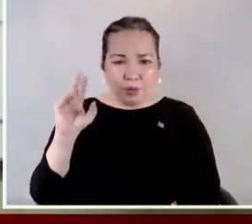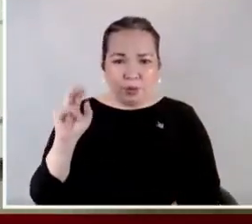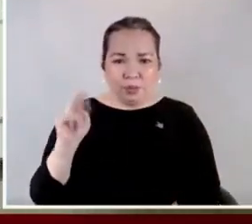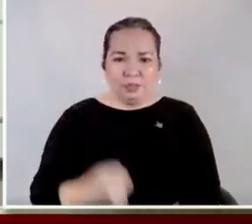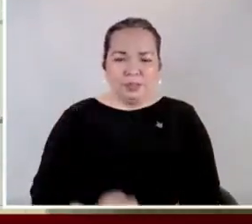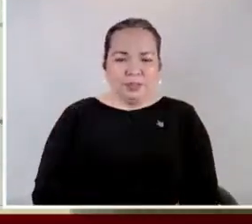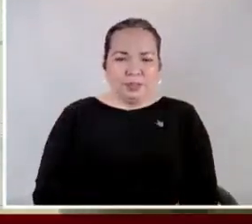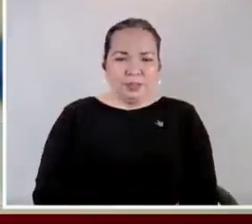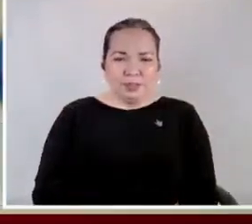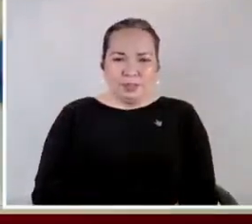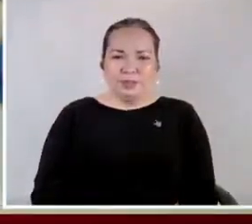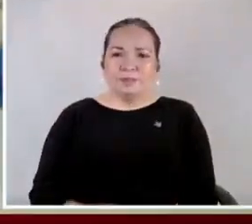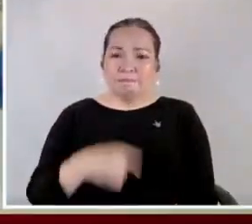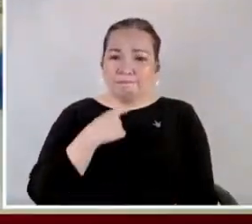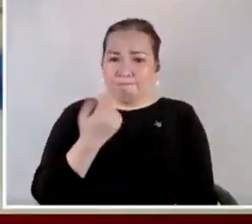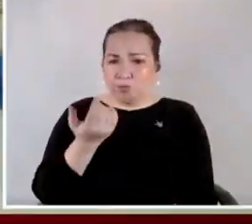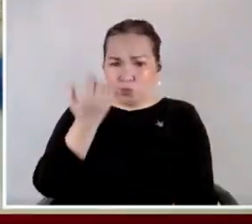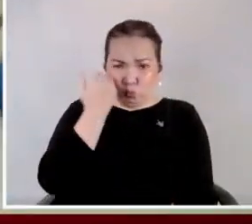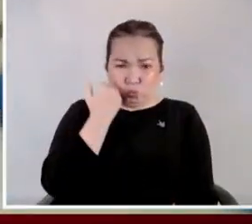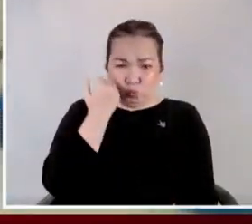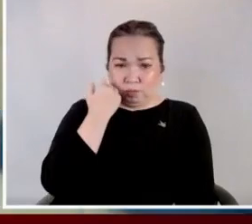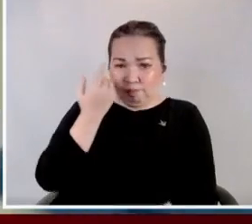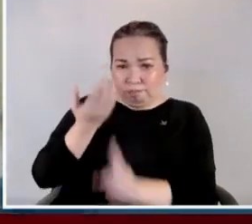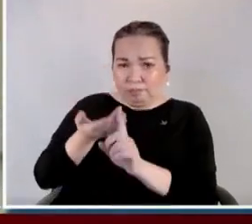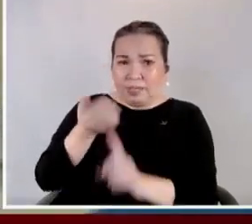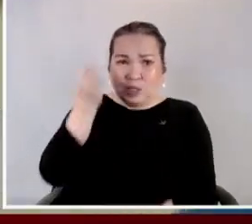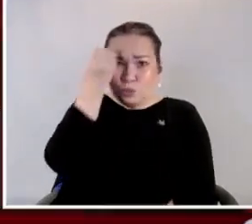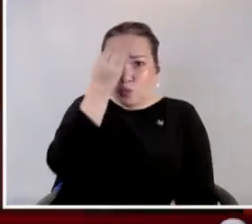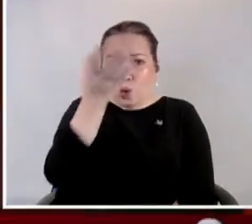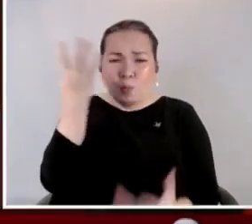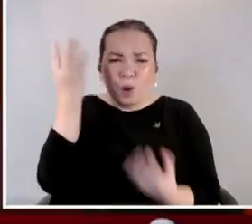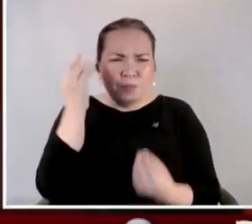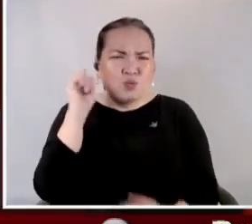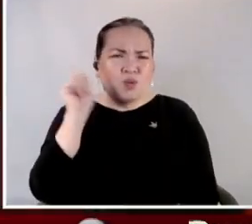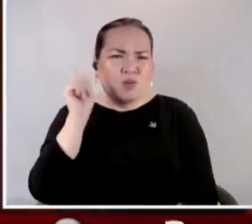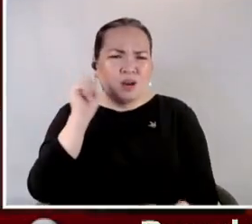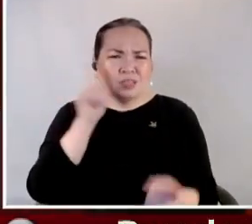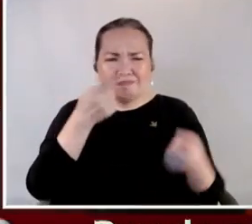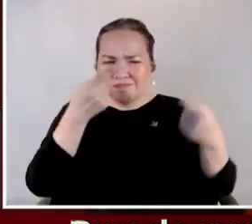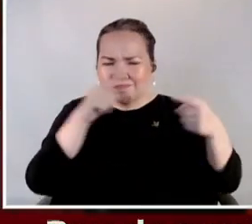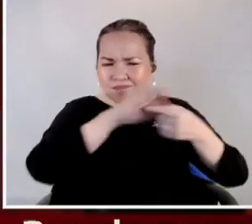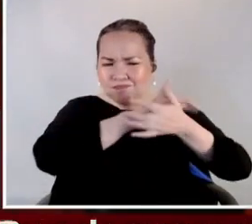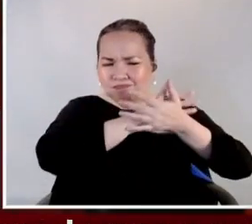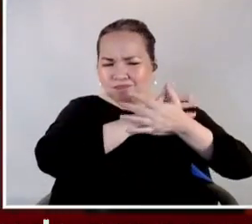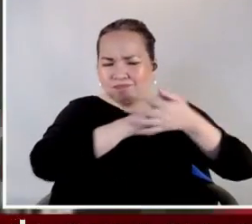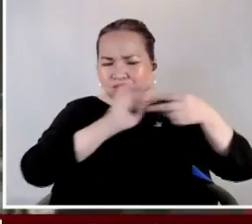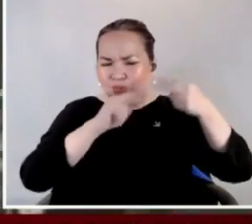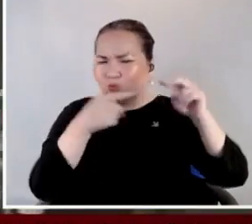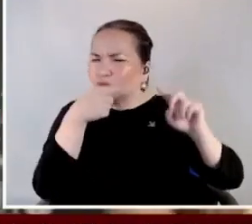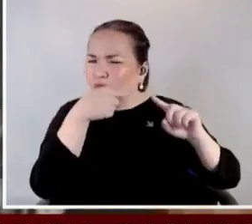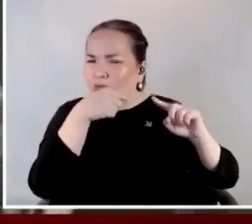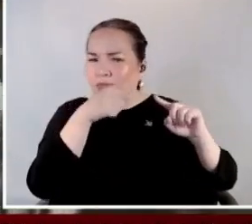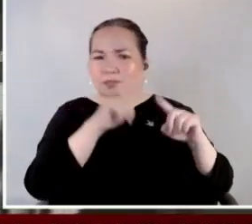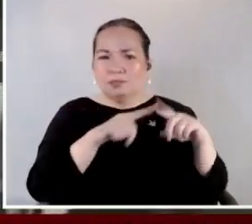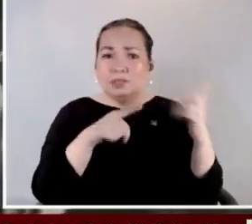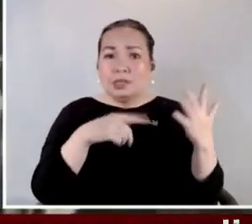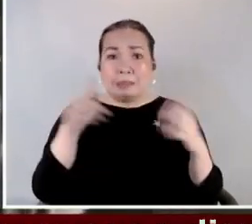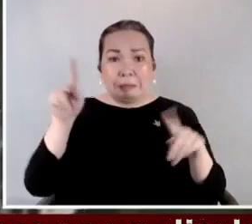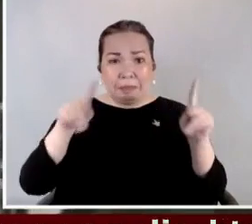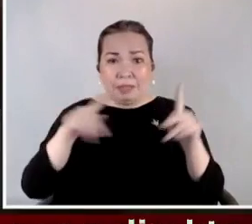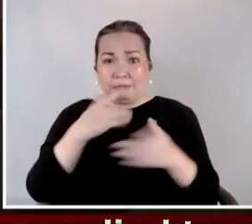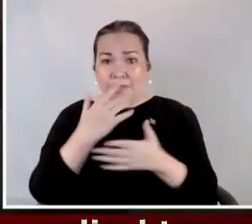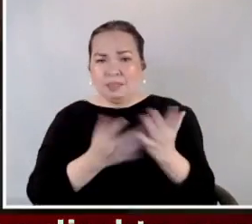Kulang pa ang kaalaman tungkol sa bagong COVID-19 variant na Omicron. Pero ngayon pa lang, nangangamba ang ilang empleyado